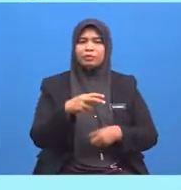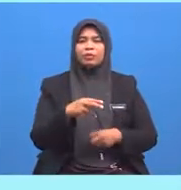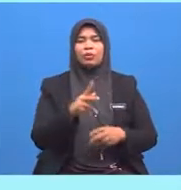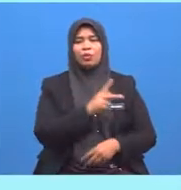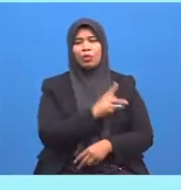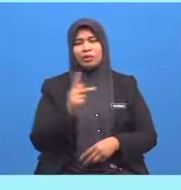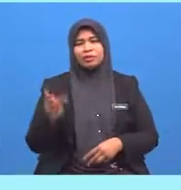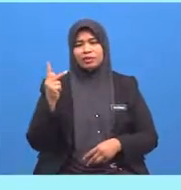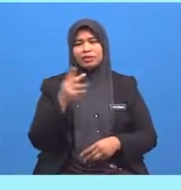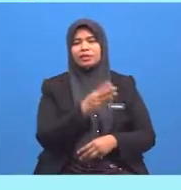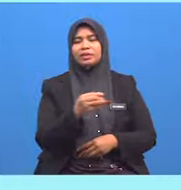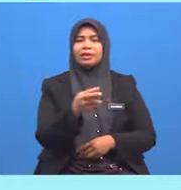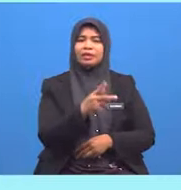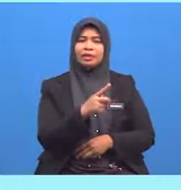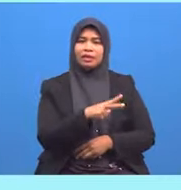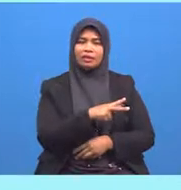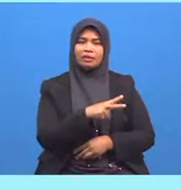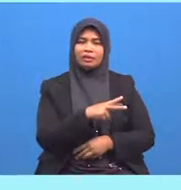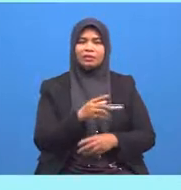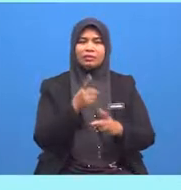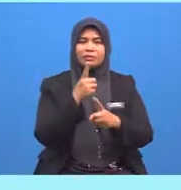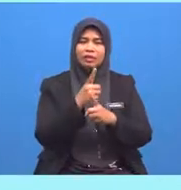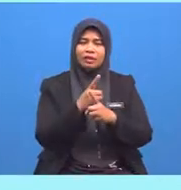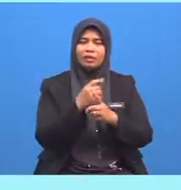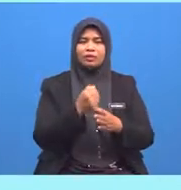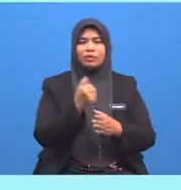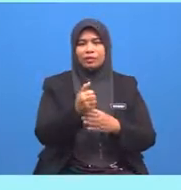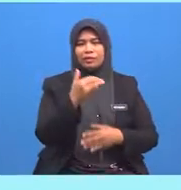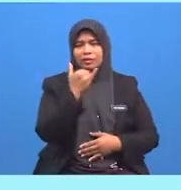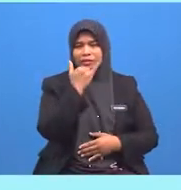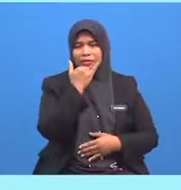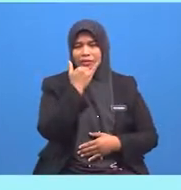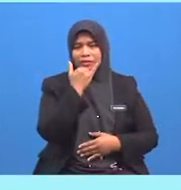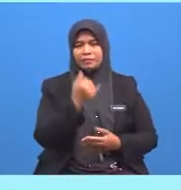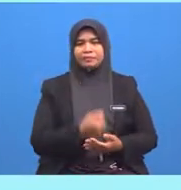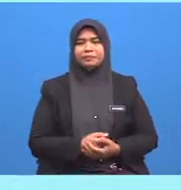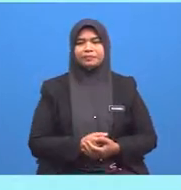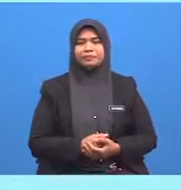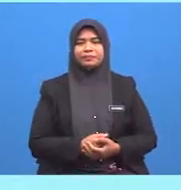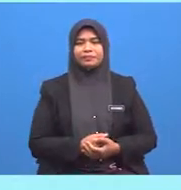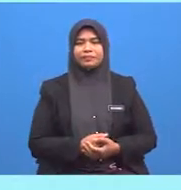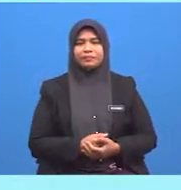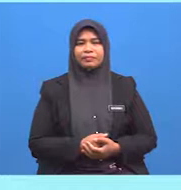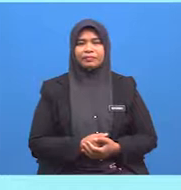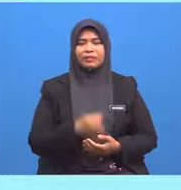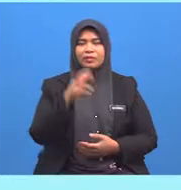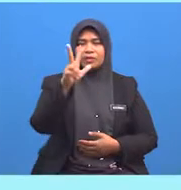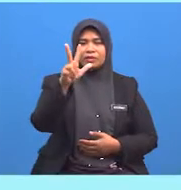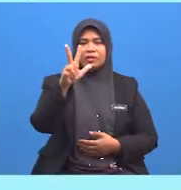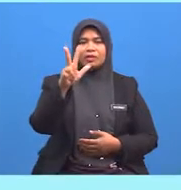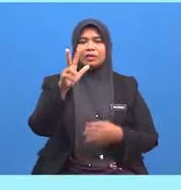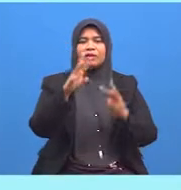harta betul atau salah year betul jawabnya MP3